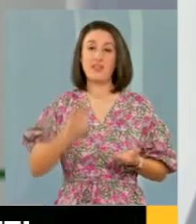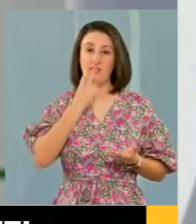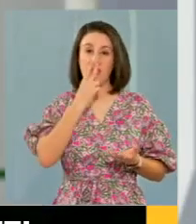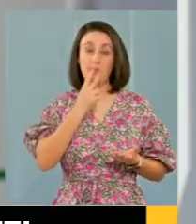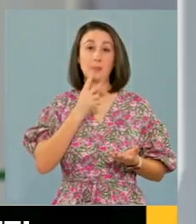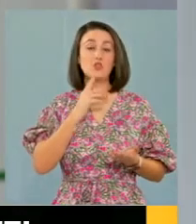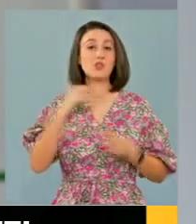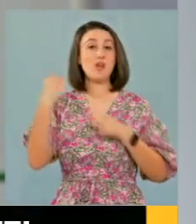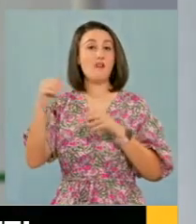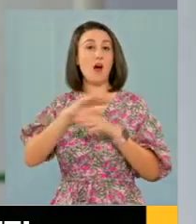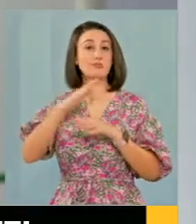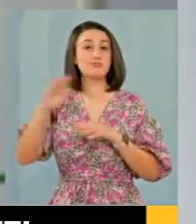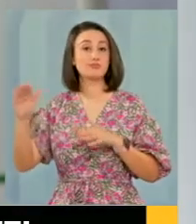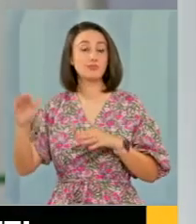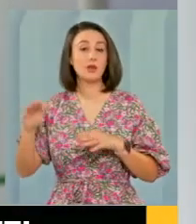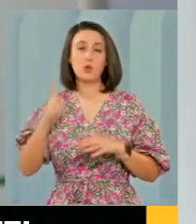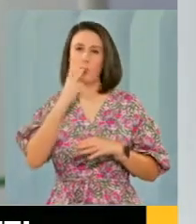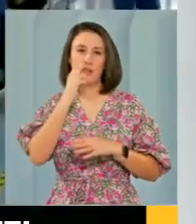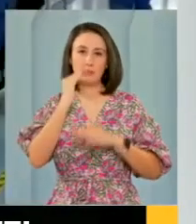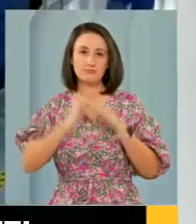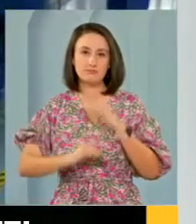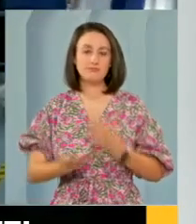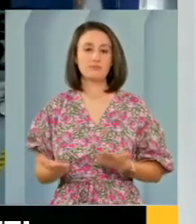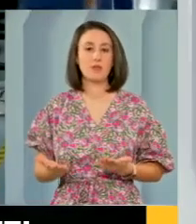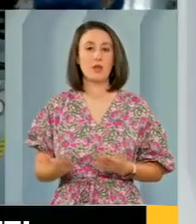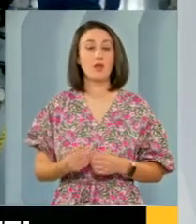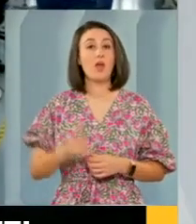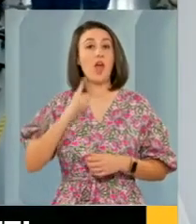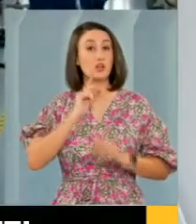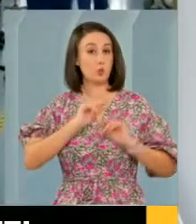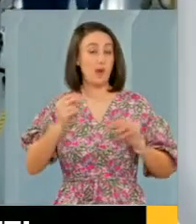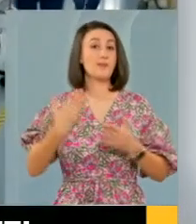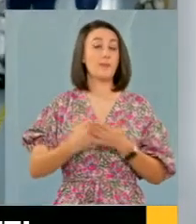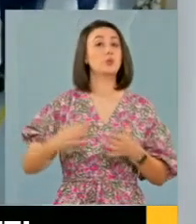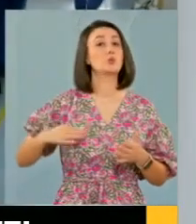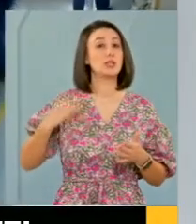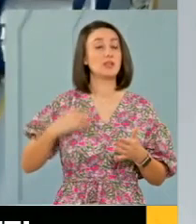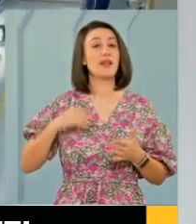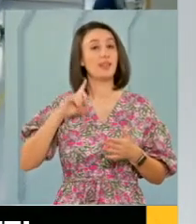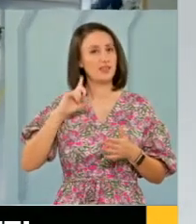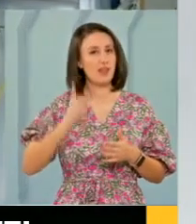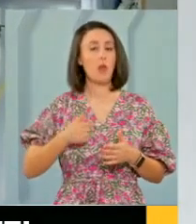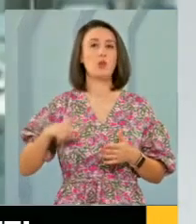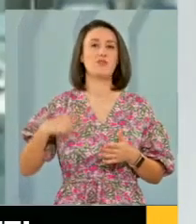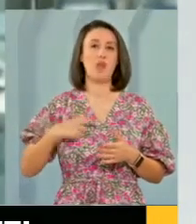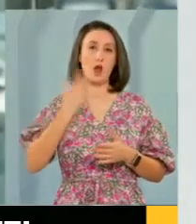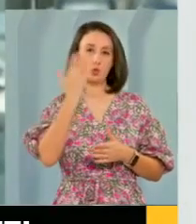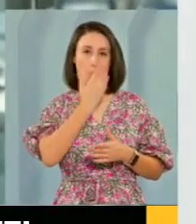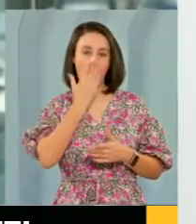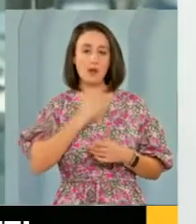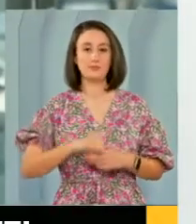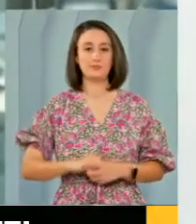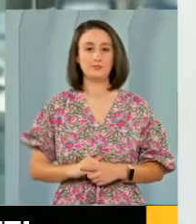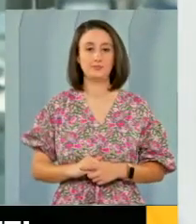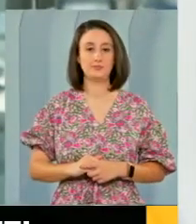icebergului, așa că din acest punct de vedere, educație pentru sănătate, un nou capitol la orele de biologie, poate să facă